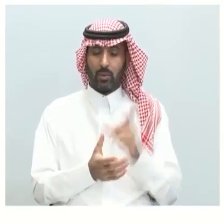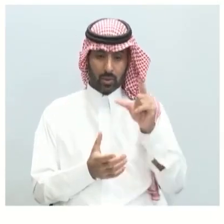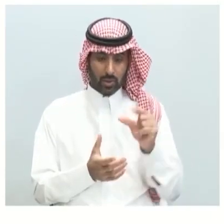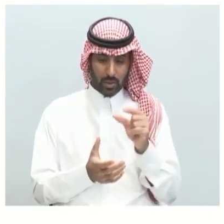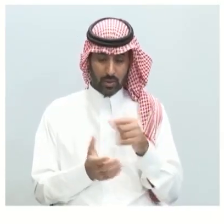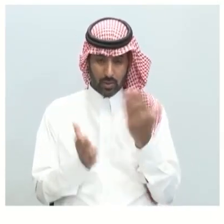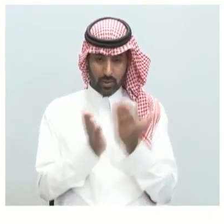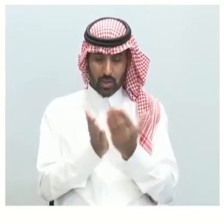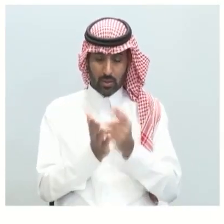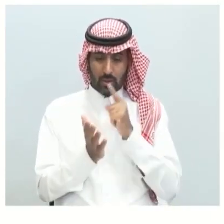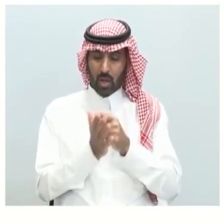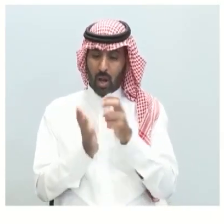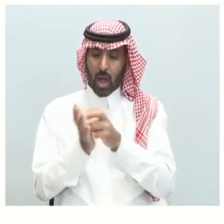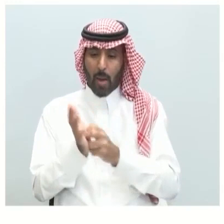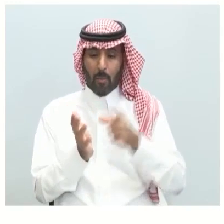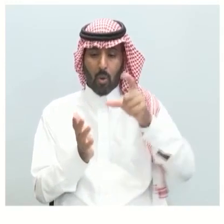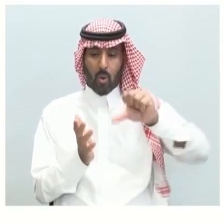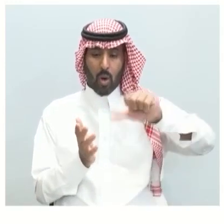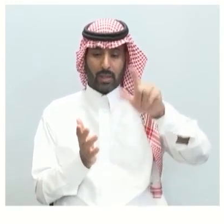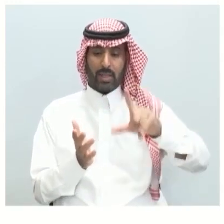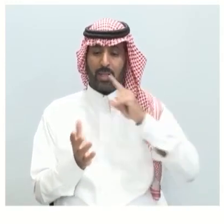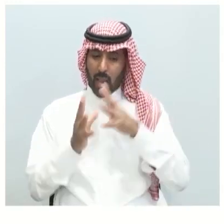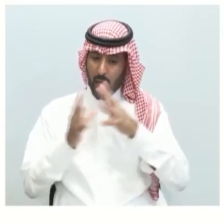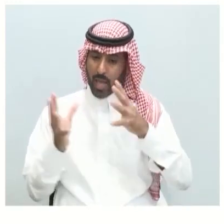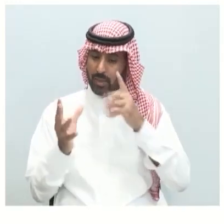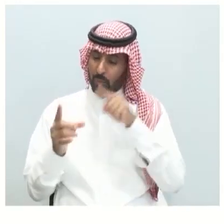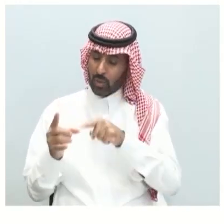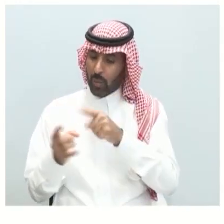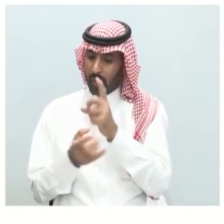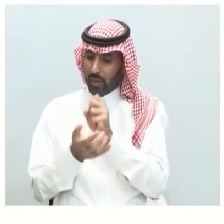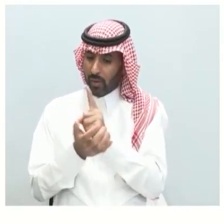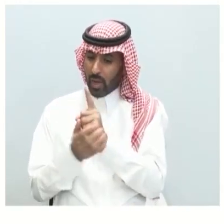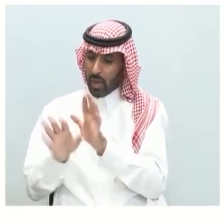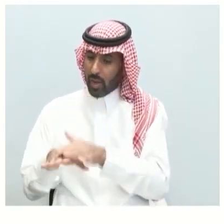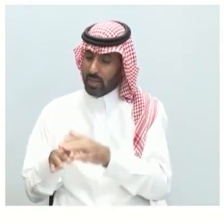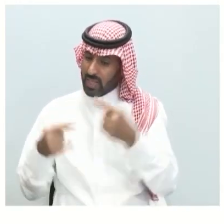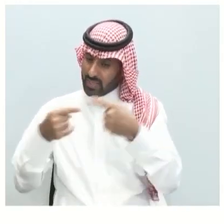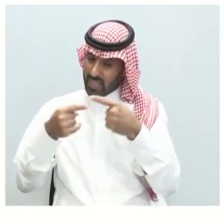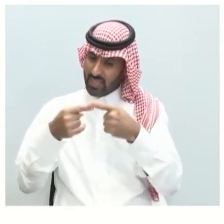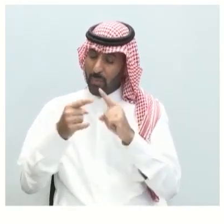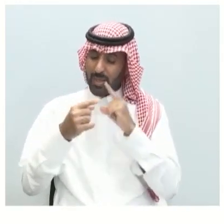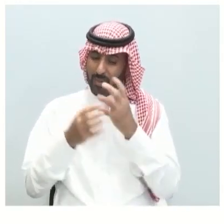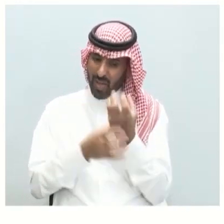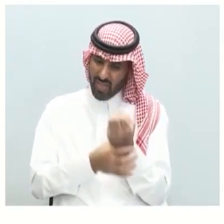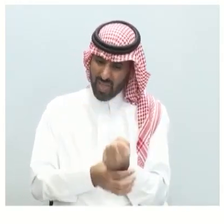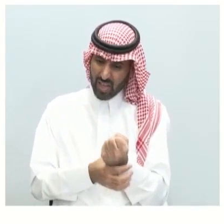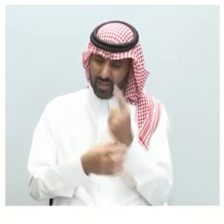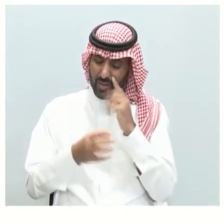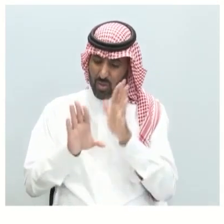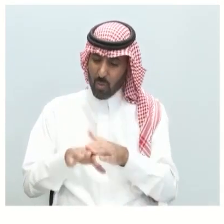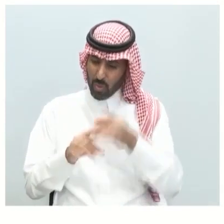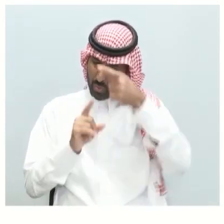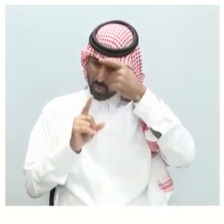خلاصت هنا ينص قانون بويل على ان حجم مقدار محدد من الغاز يتناسب عكسيا مع ضغطه عند ثبوت